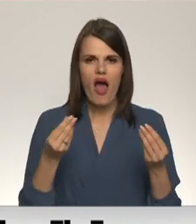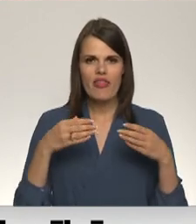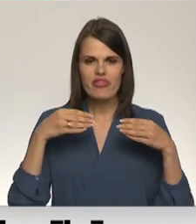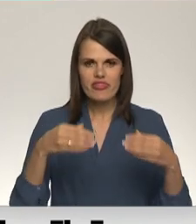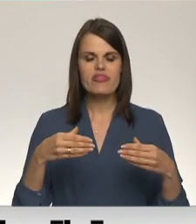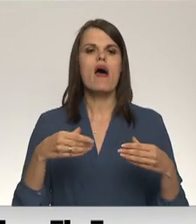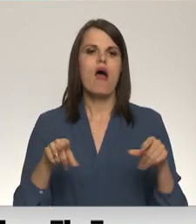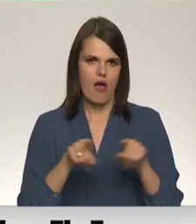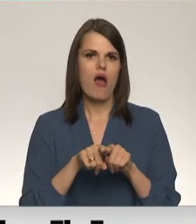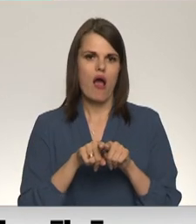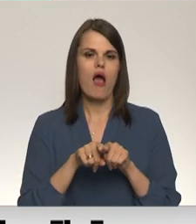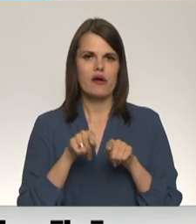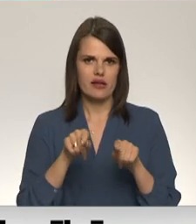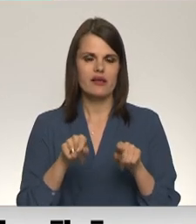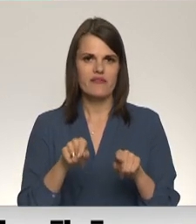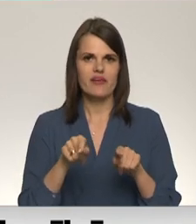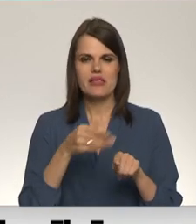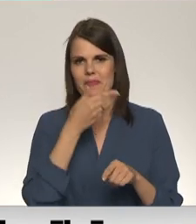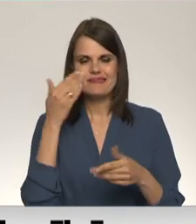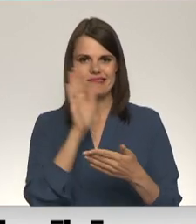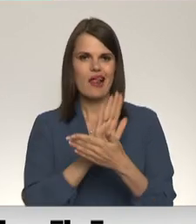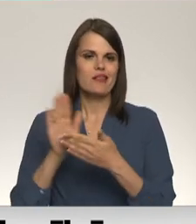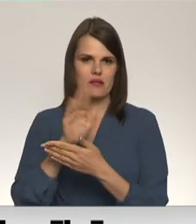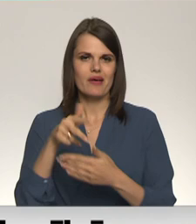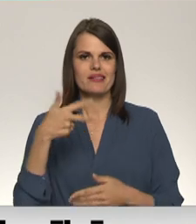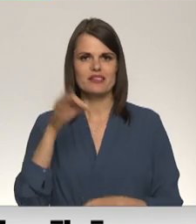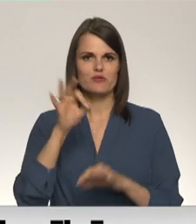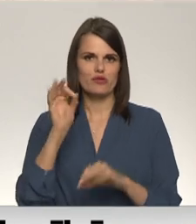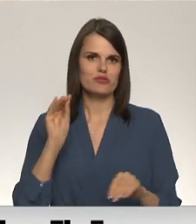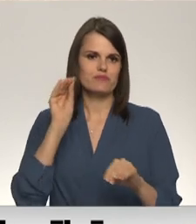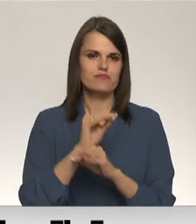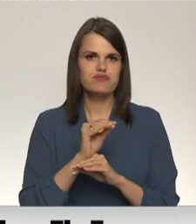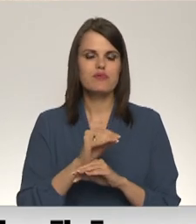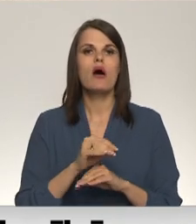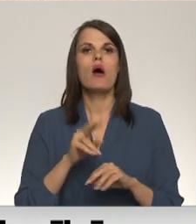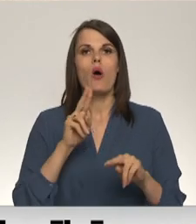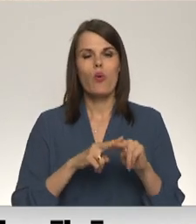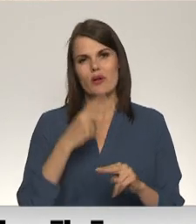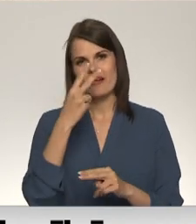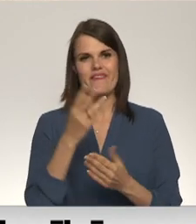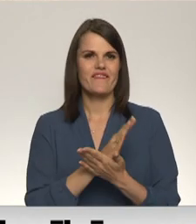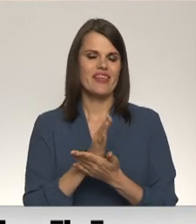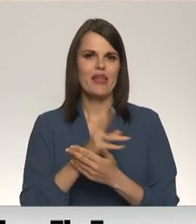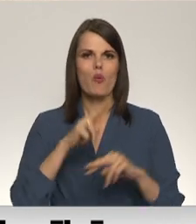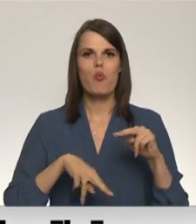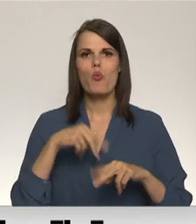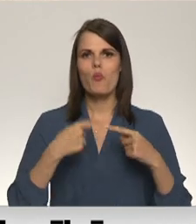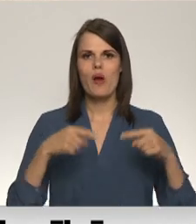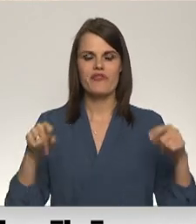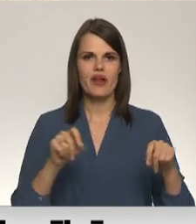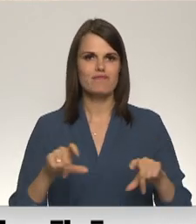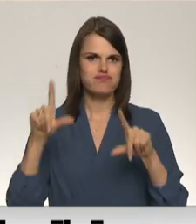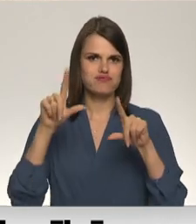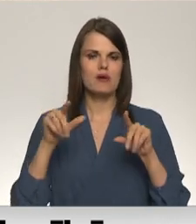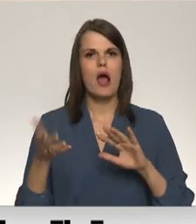arī ir vairāk nekā 30% pieaugums. Ja skatās vidēji būvmateriālu pieaugums par šo